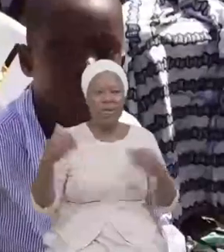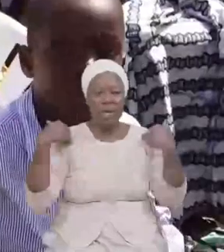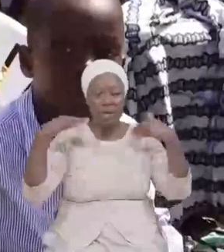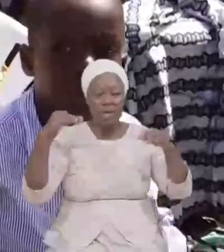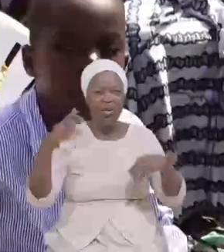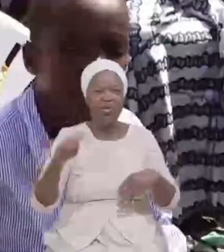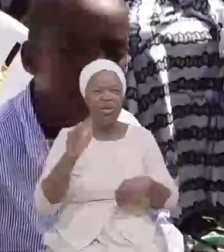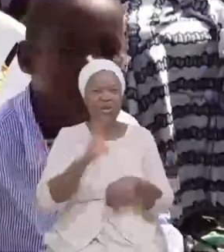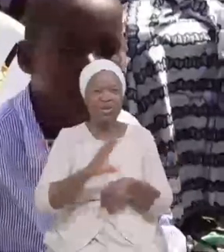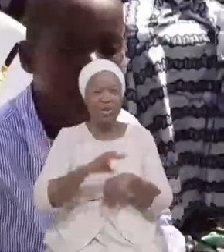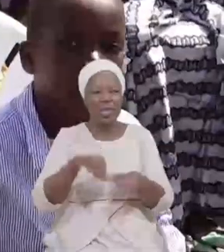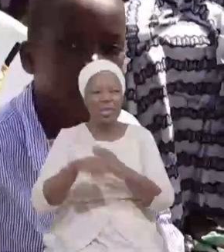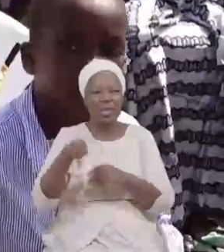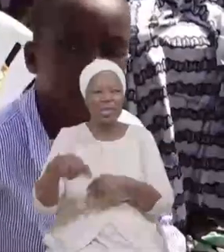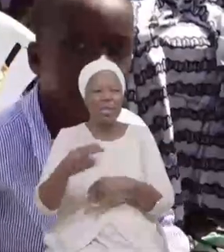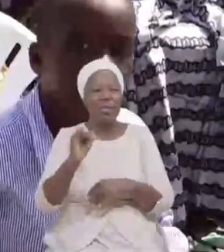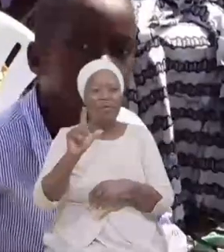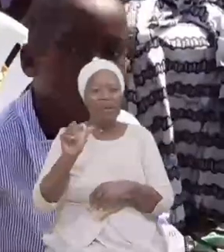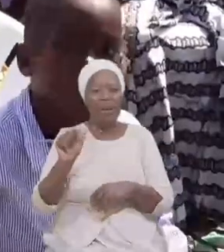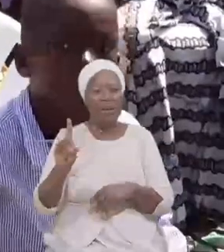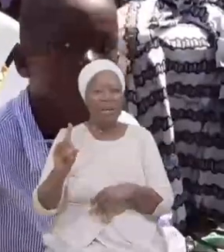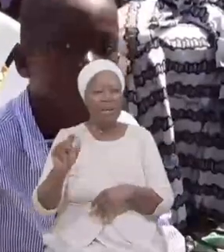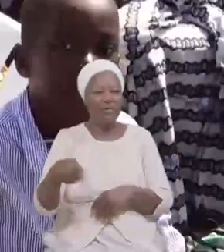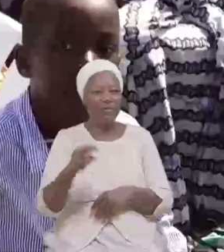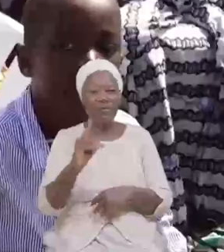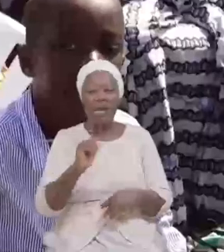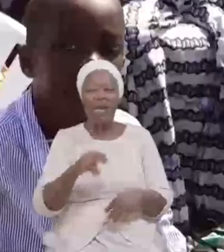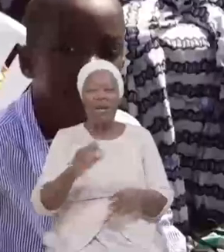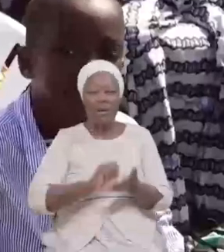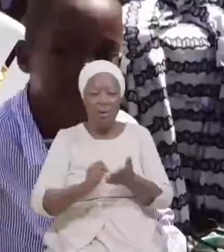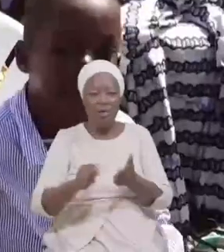À l'ange de Philadelphie écrit.